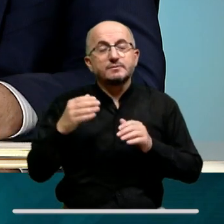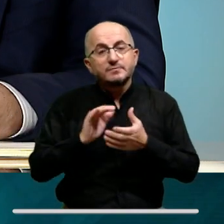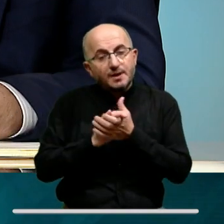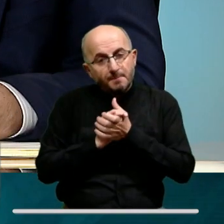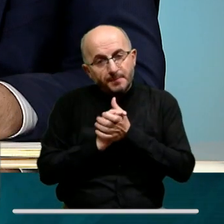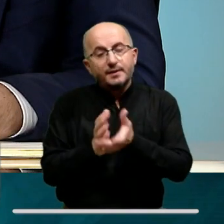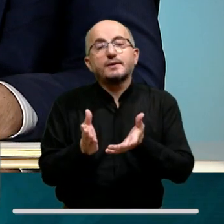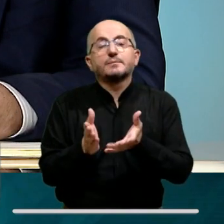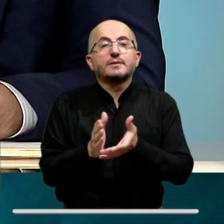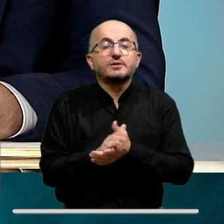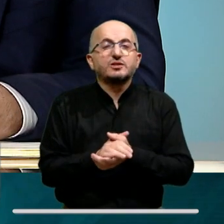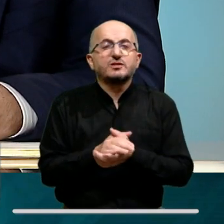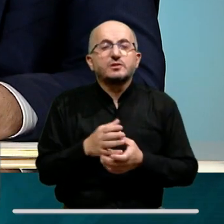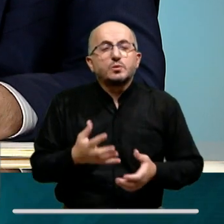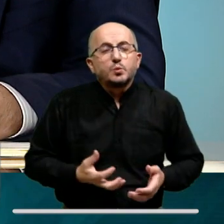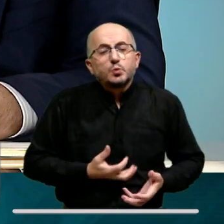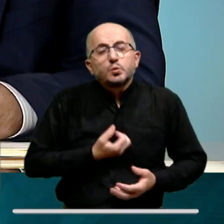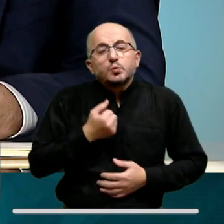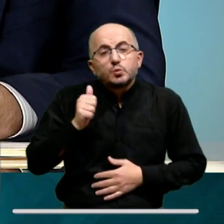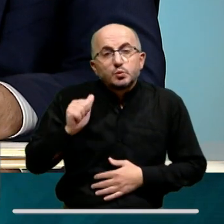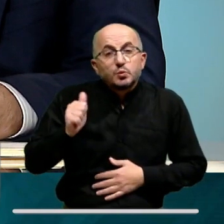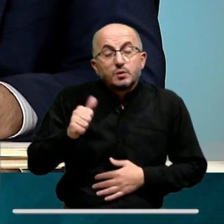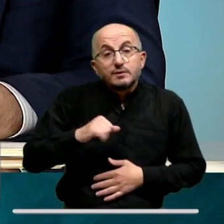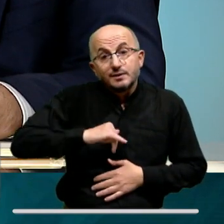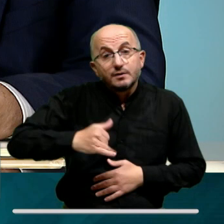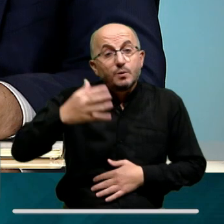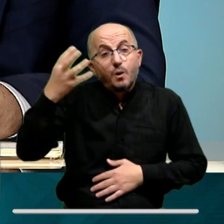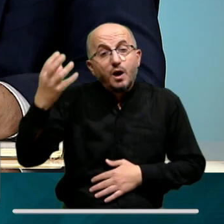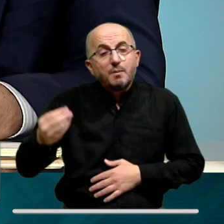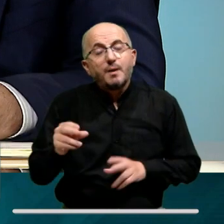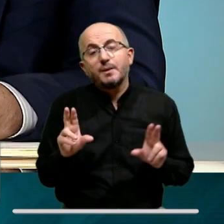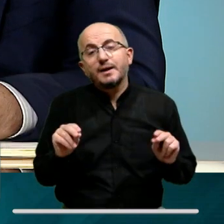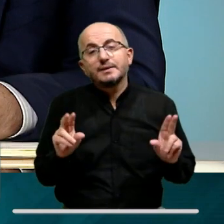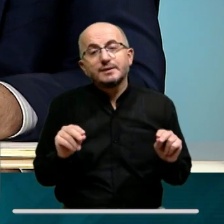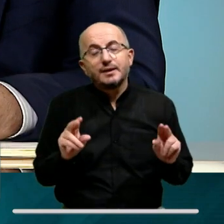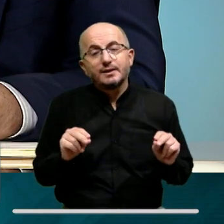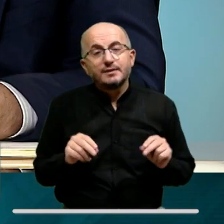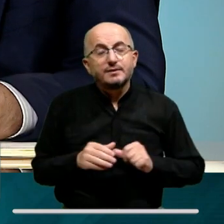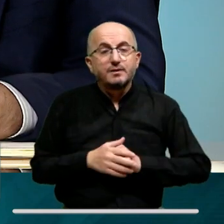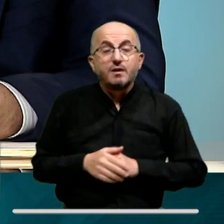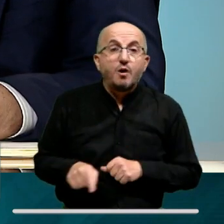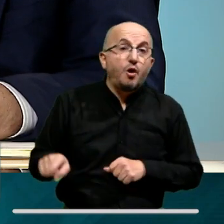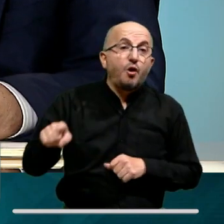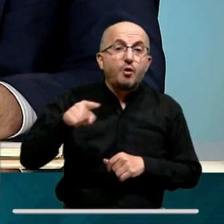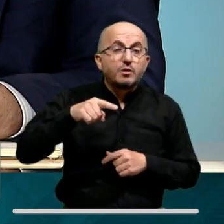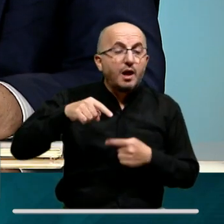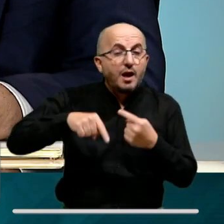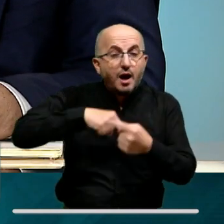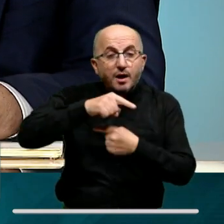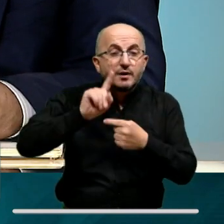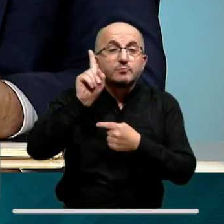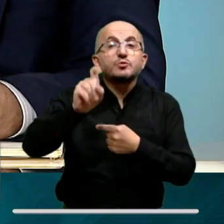etmesi, acı günlerinde yanında olmaları yeterlidir. Onlar arayıp sormadıkları